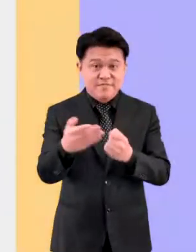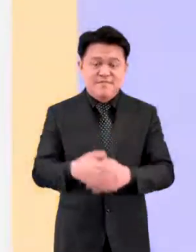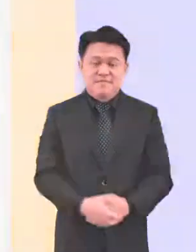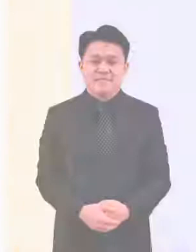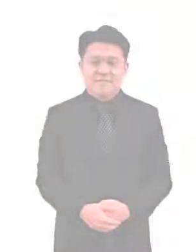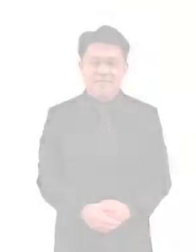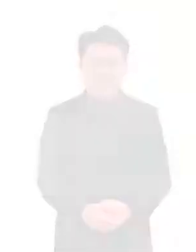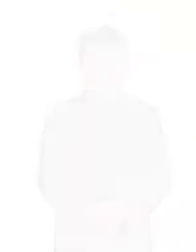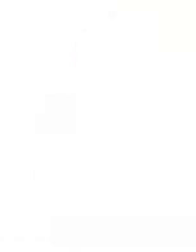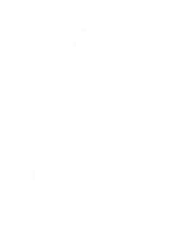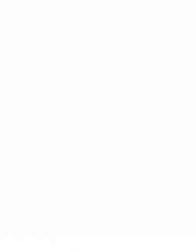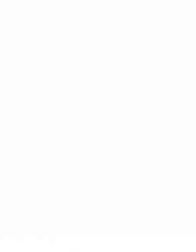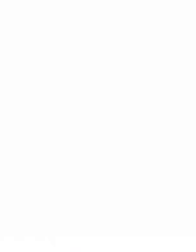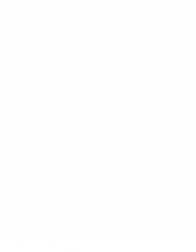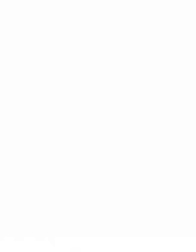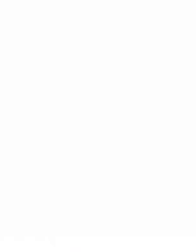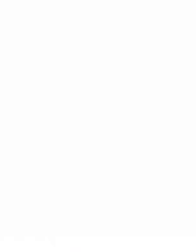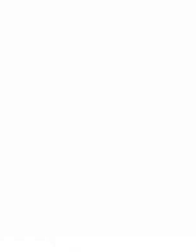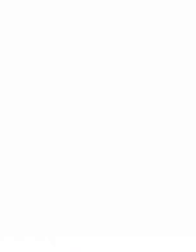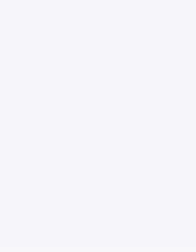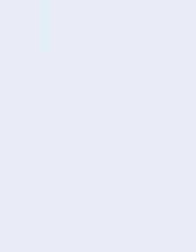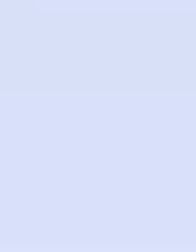안내해드리겠습니다.